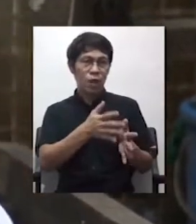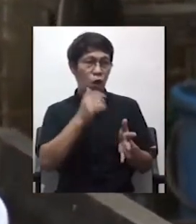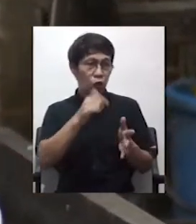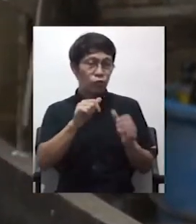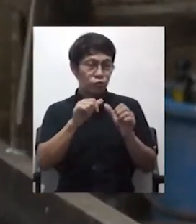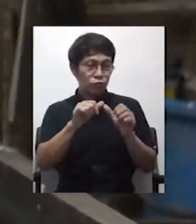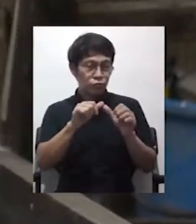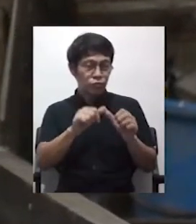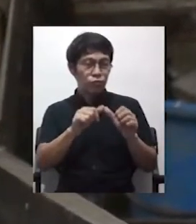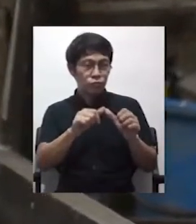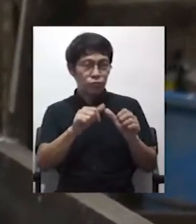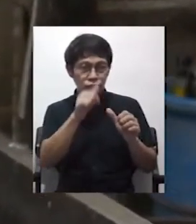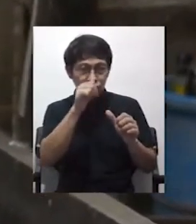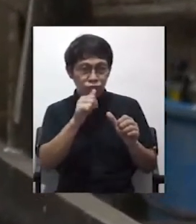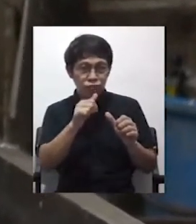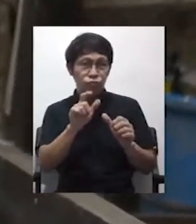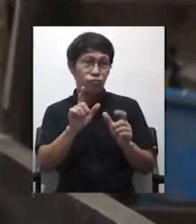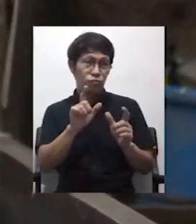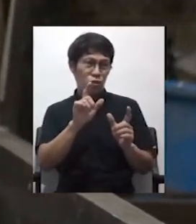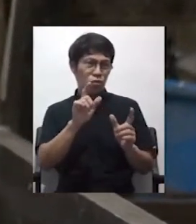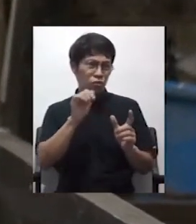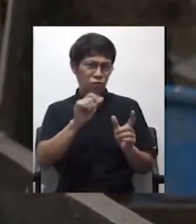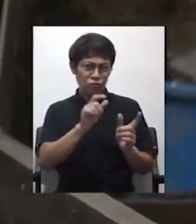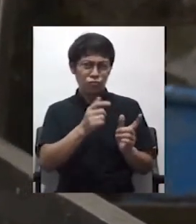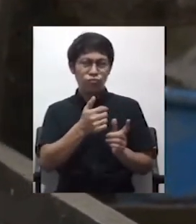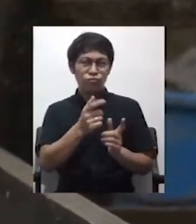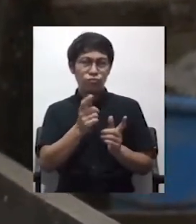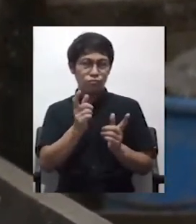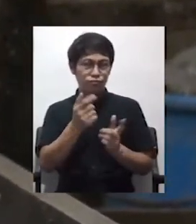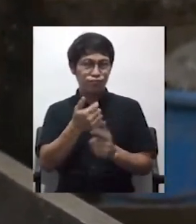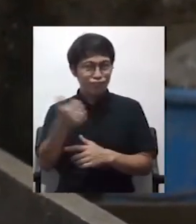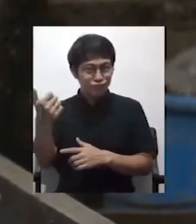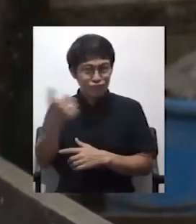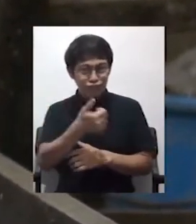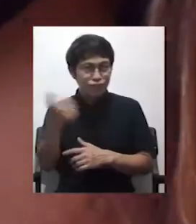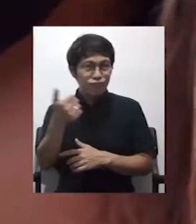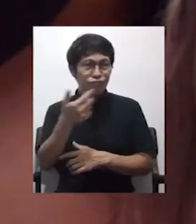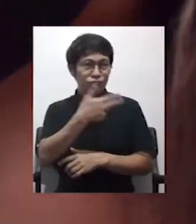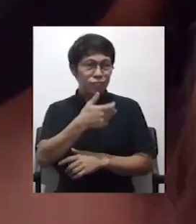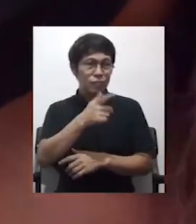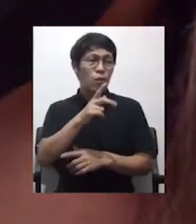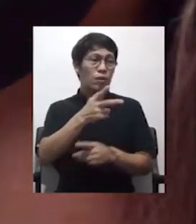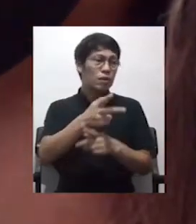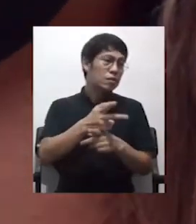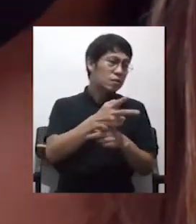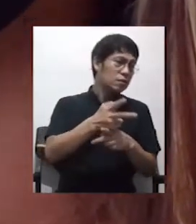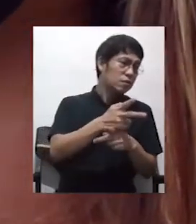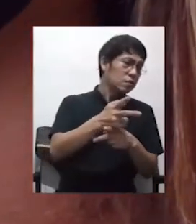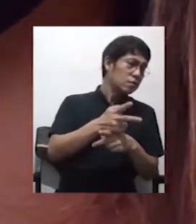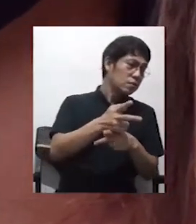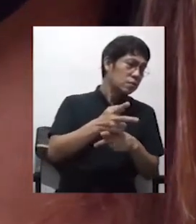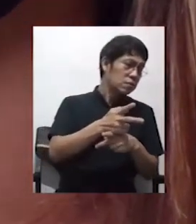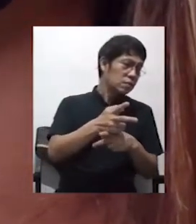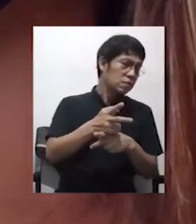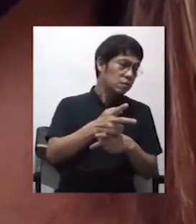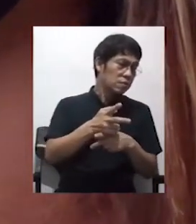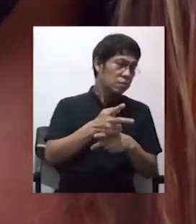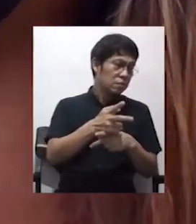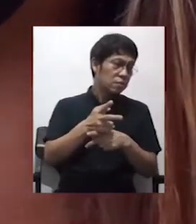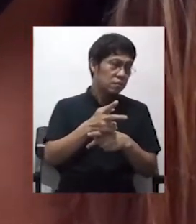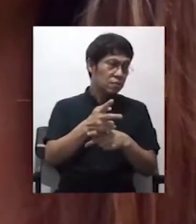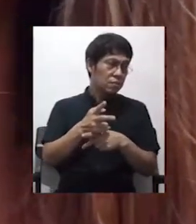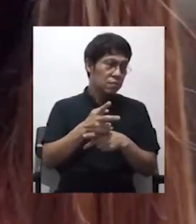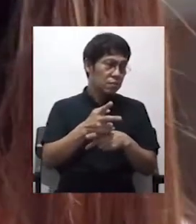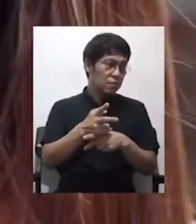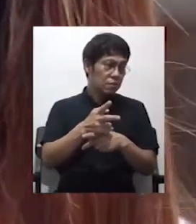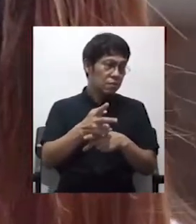ako magsasawa o mapapagod na ibalik ka sa ospital para lang gumaling ka. Hindi kita pababayaan, lahat gagawin ko para sa'yo